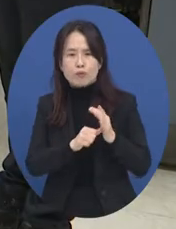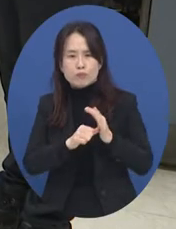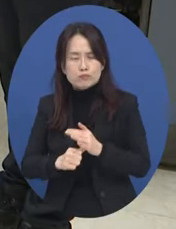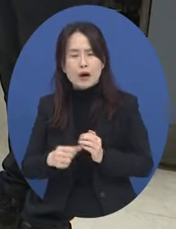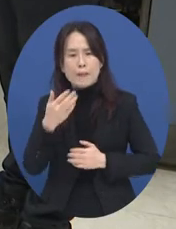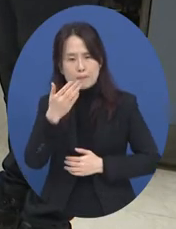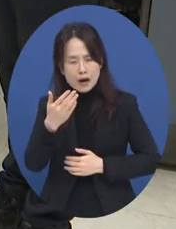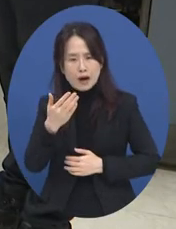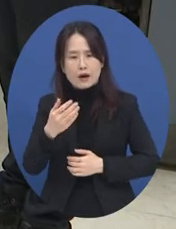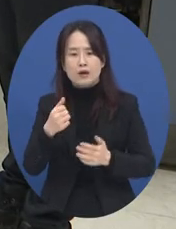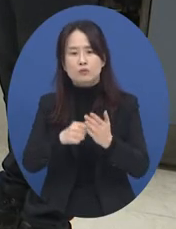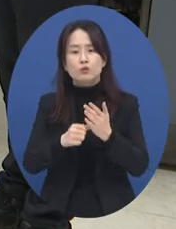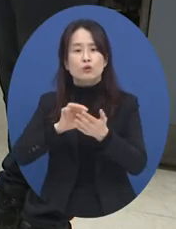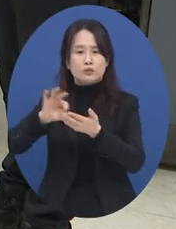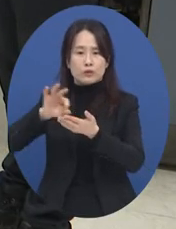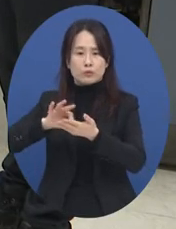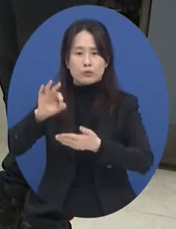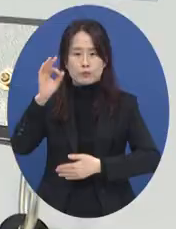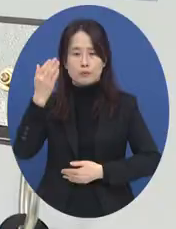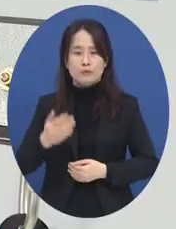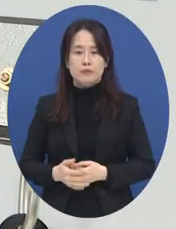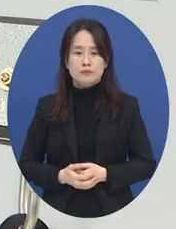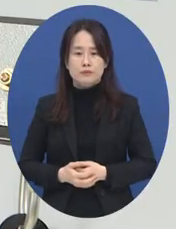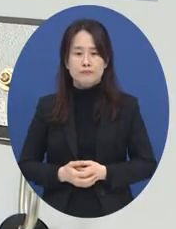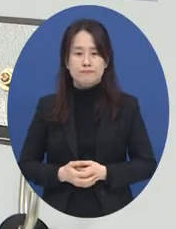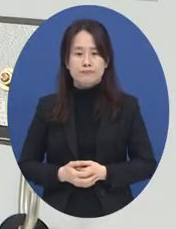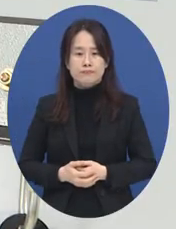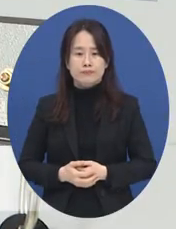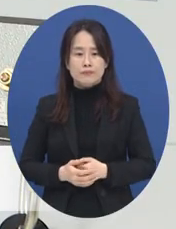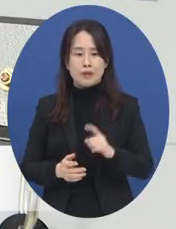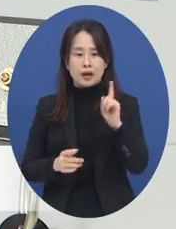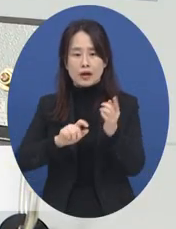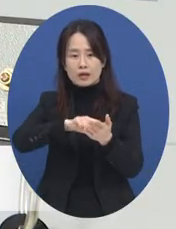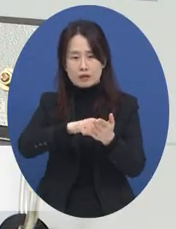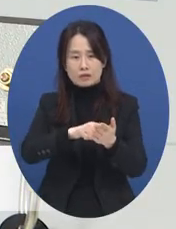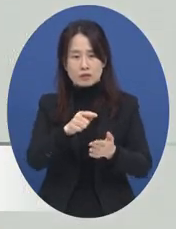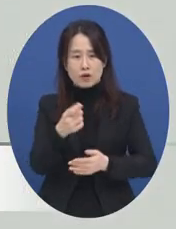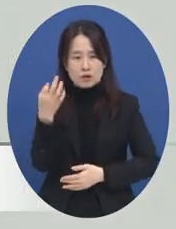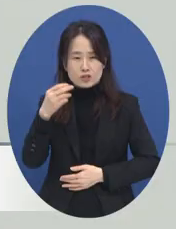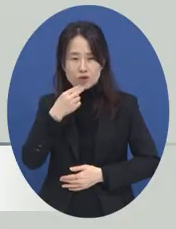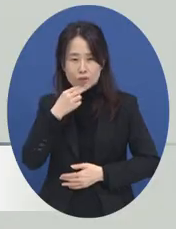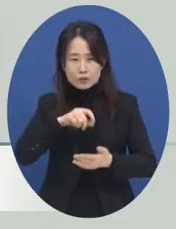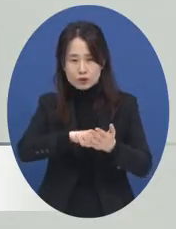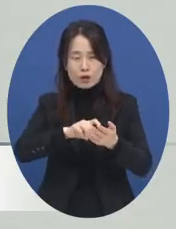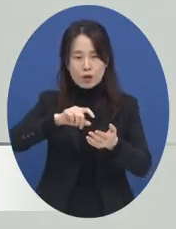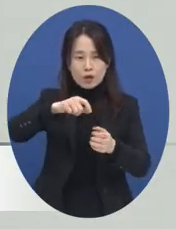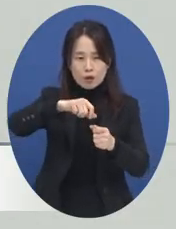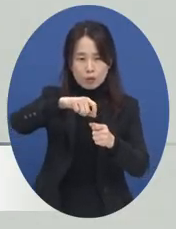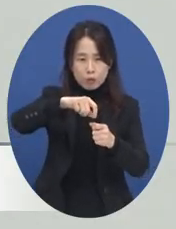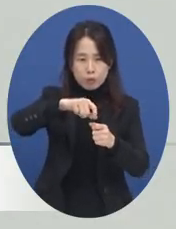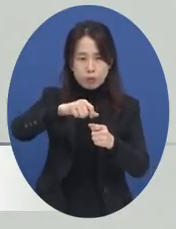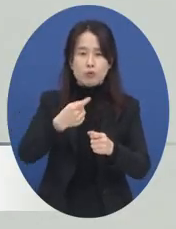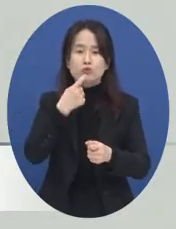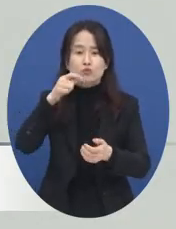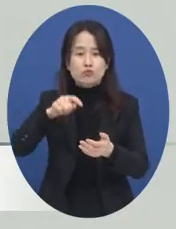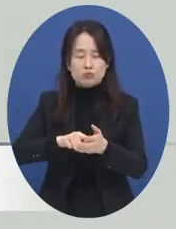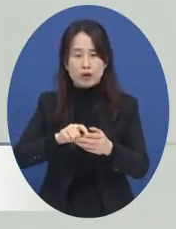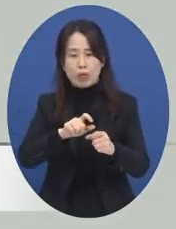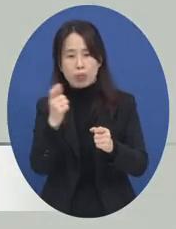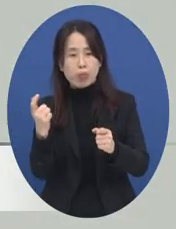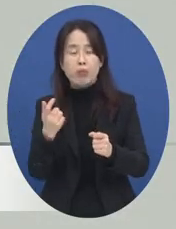하중을 버티도록 승인된 제품을 사용해야 합니다. 한 구짜리 미검정 볼트를 손으로 돌려보니 쉽게